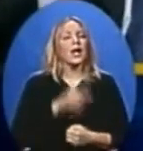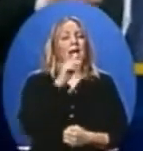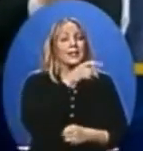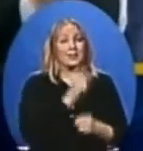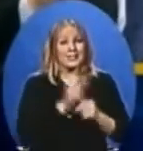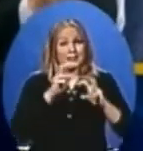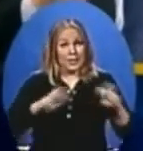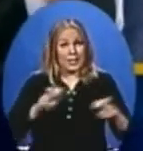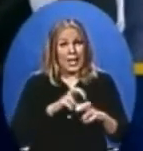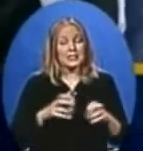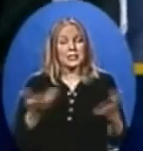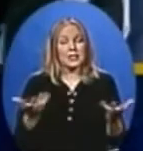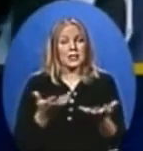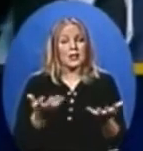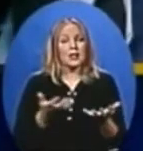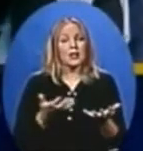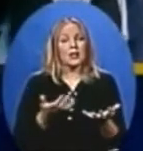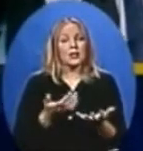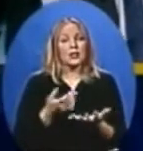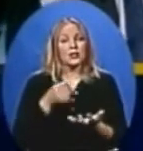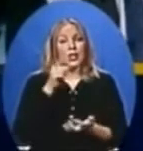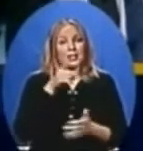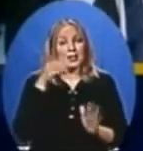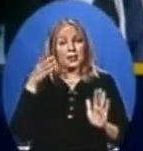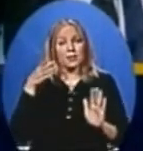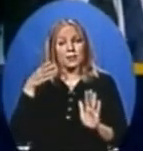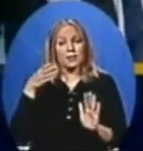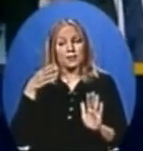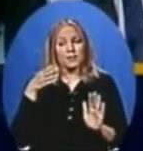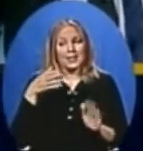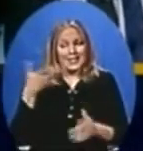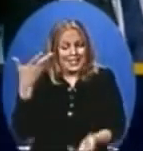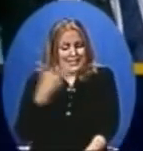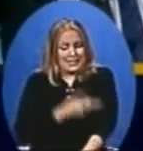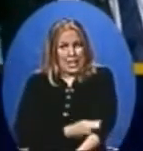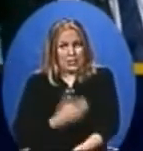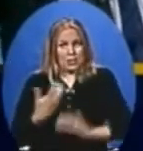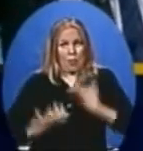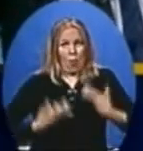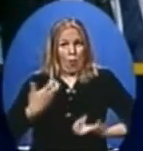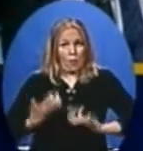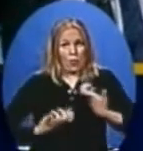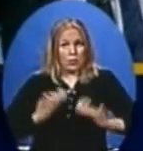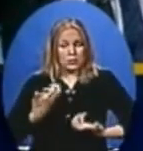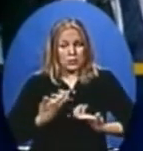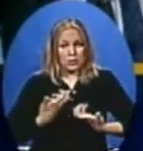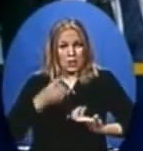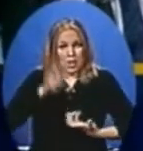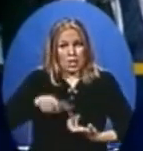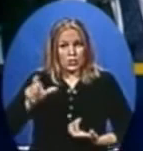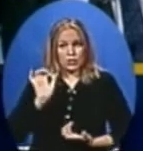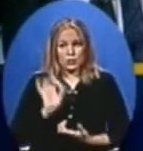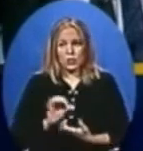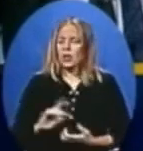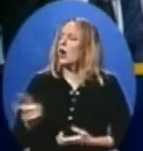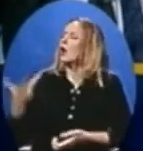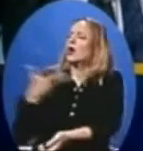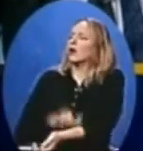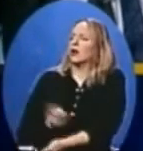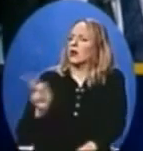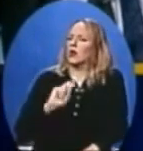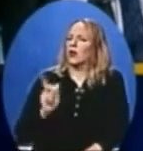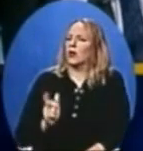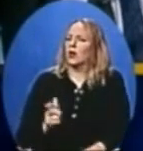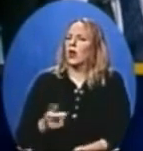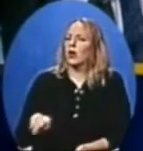עשיתם את המחקר הזה על ידי זה שהכנסתם, או שהזרקתם את ההורמון הזה לנבדקים שלכם? לא